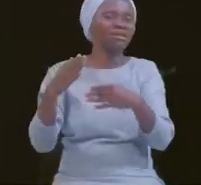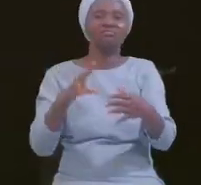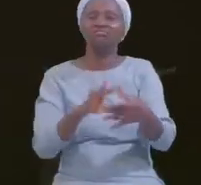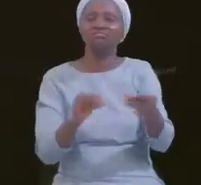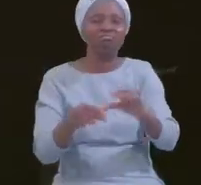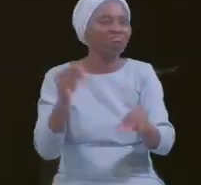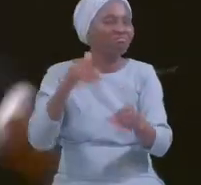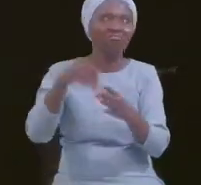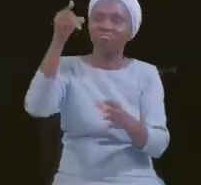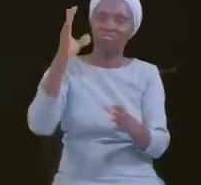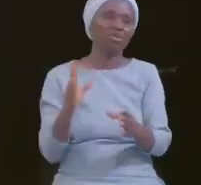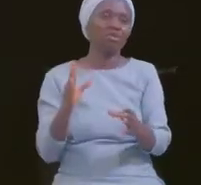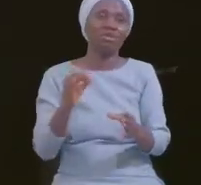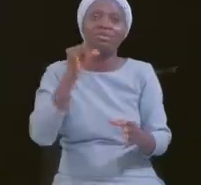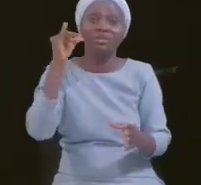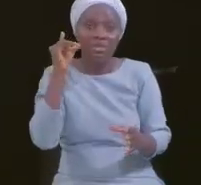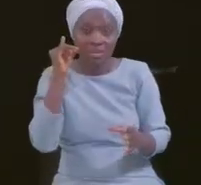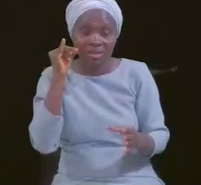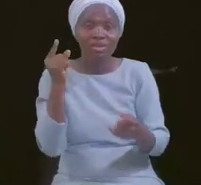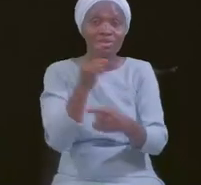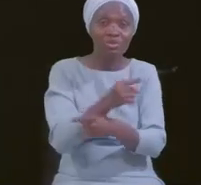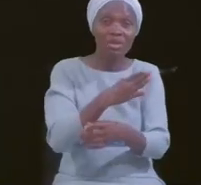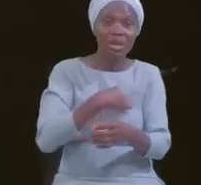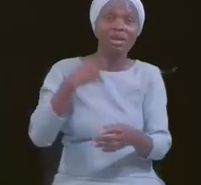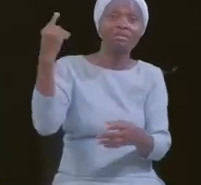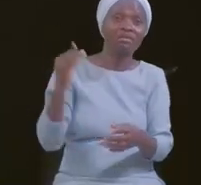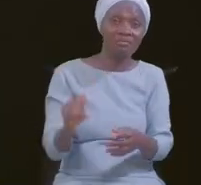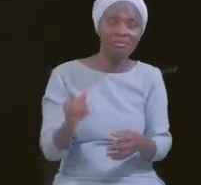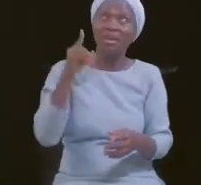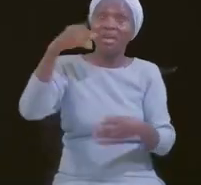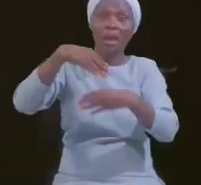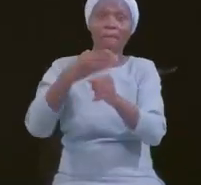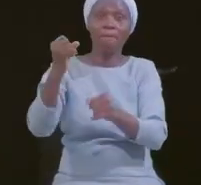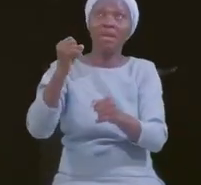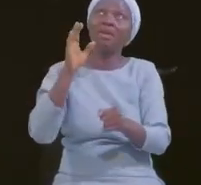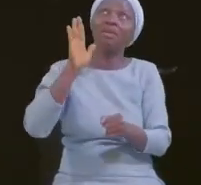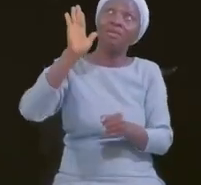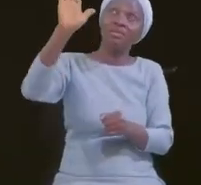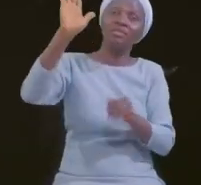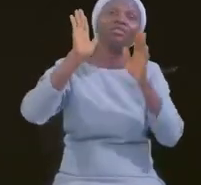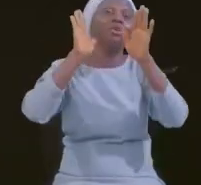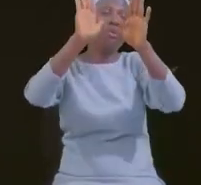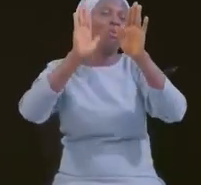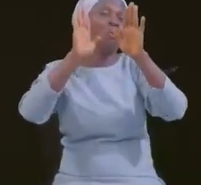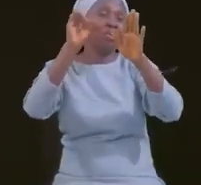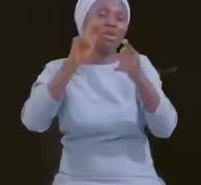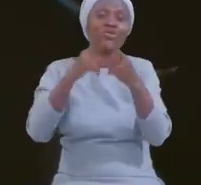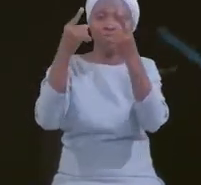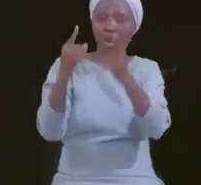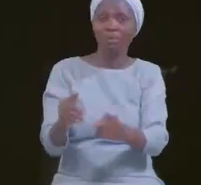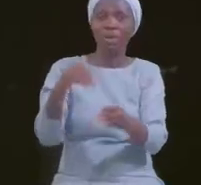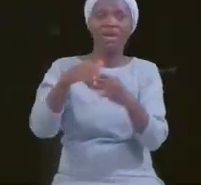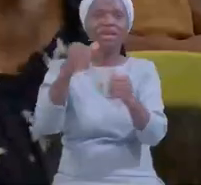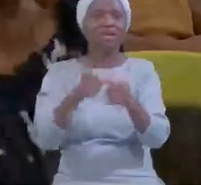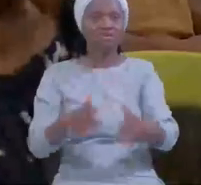aujourd'hui et pour toujours, il fait ses prodiges et il ranime ses prodiges dans